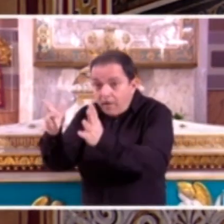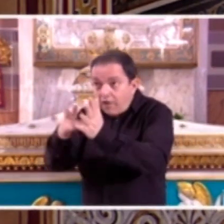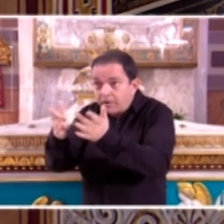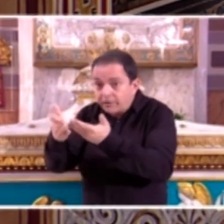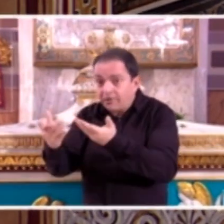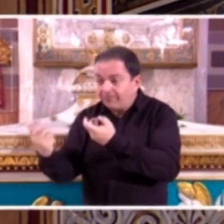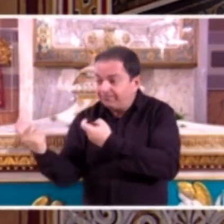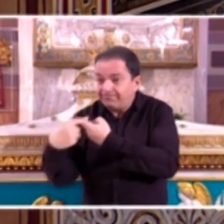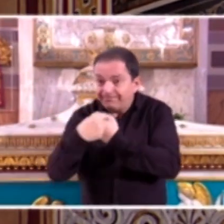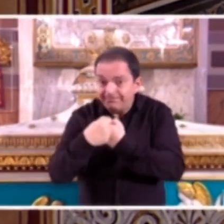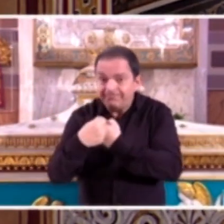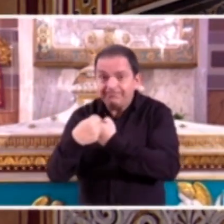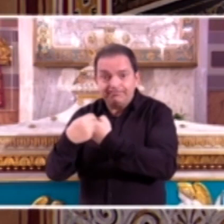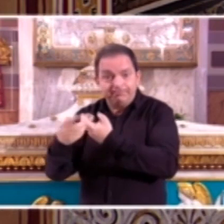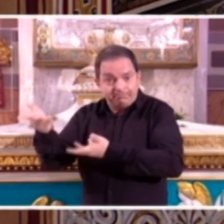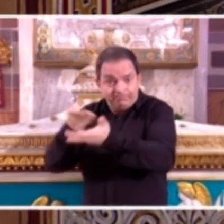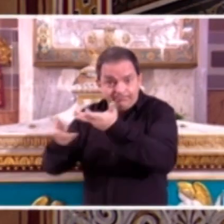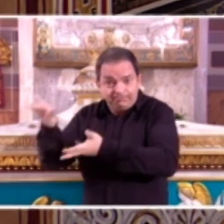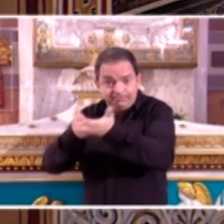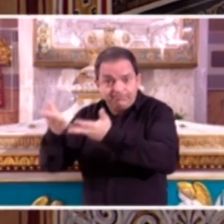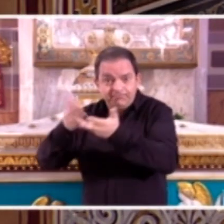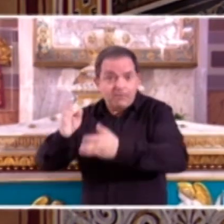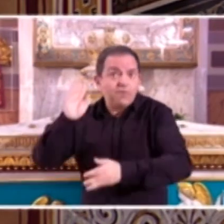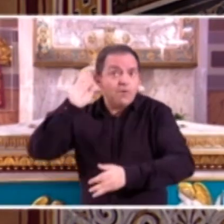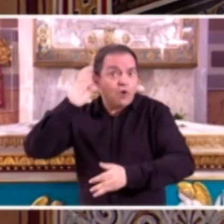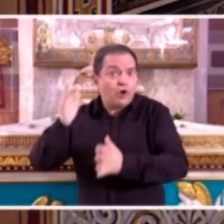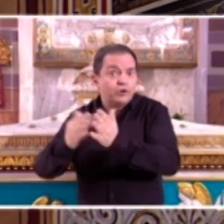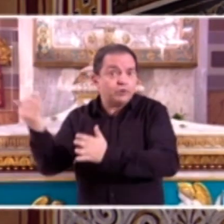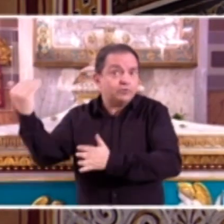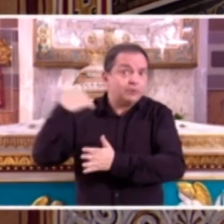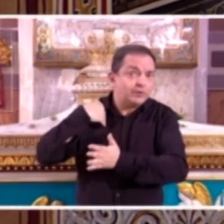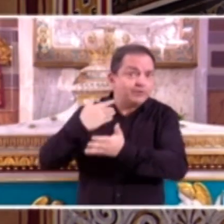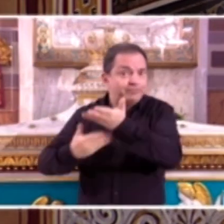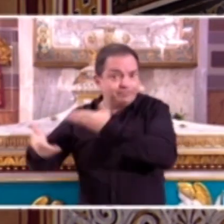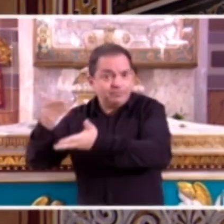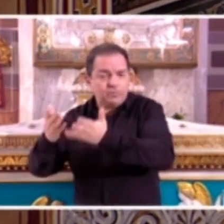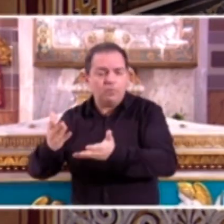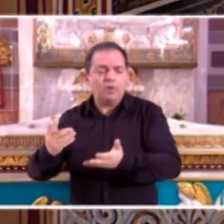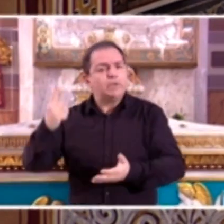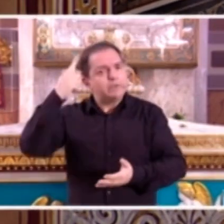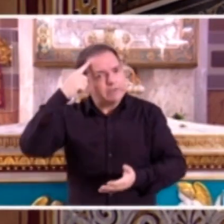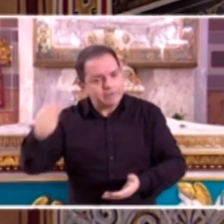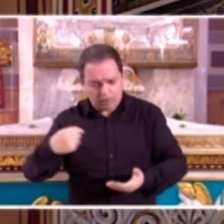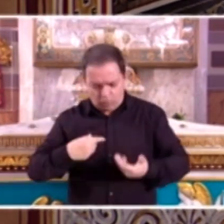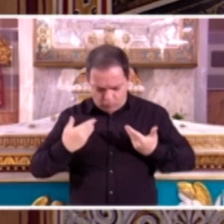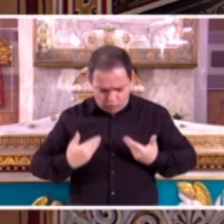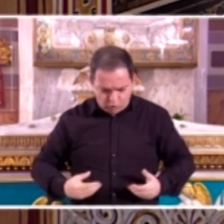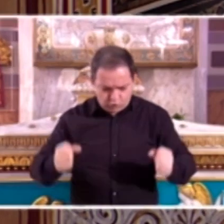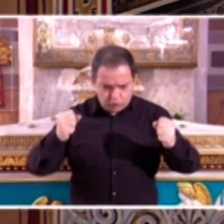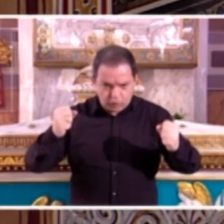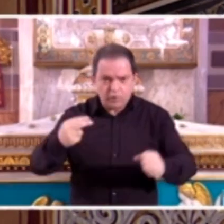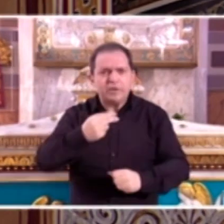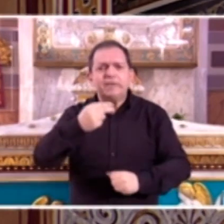Του, γνωρίζουμε ότι η ύπαρξή μας είναι δώρο, χάρις του Θεού,